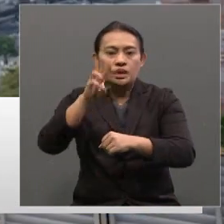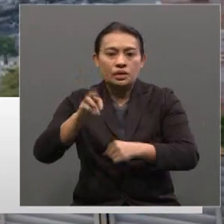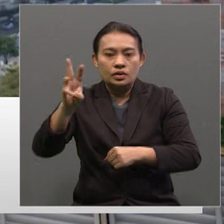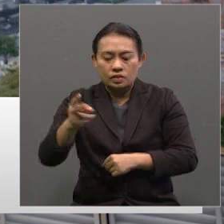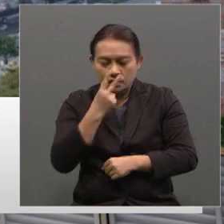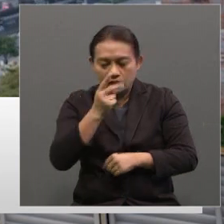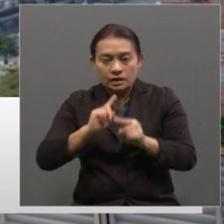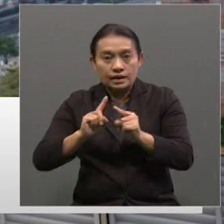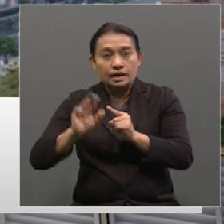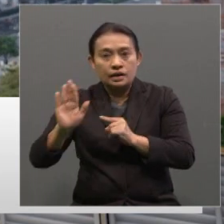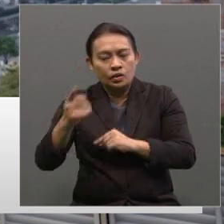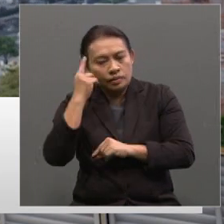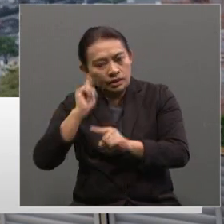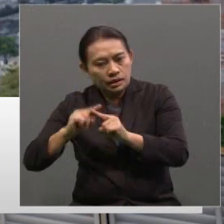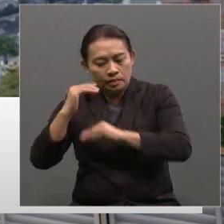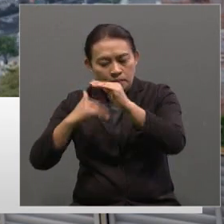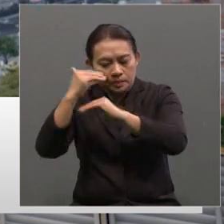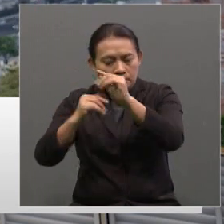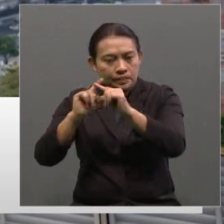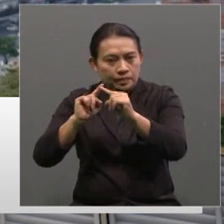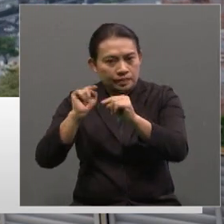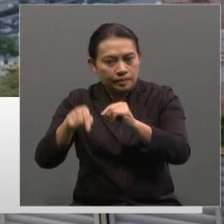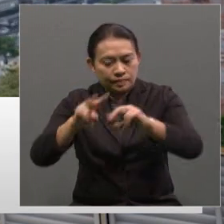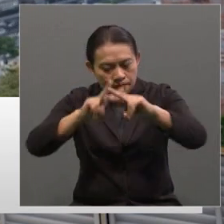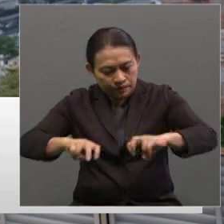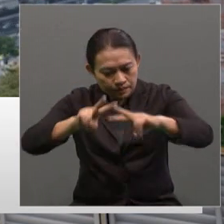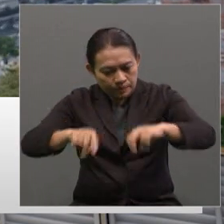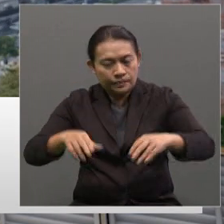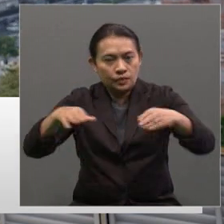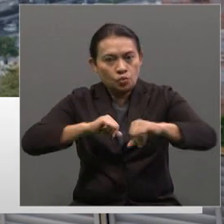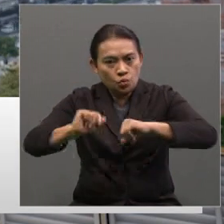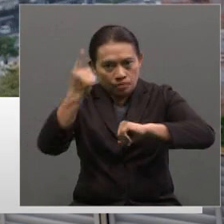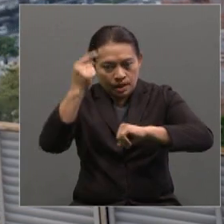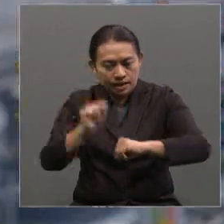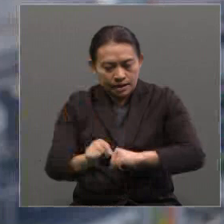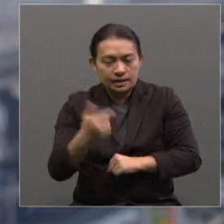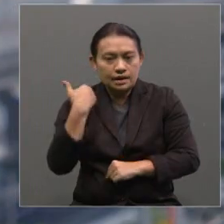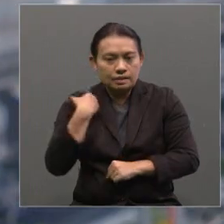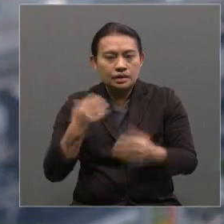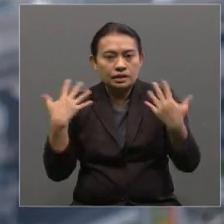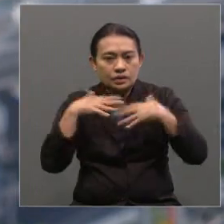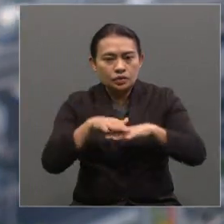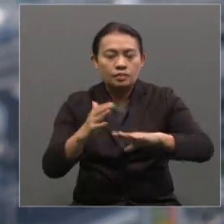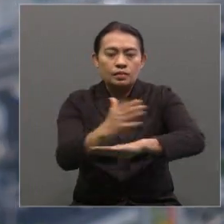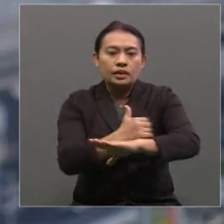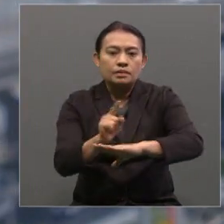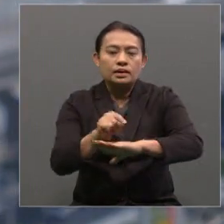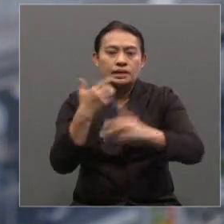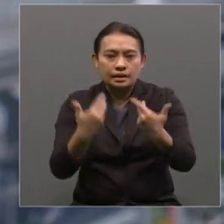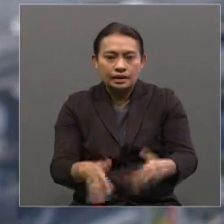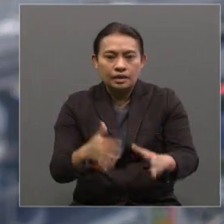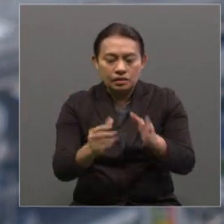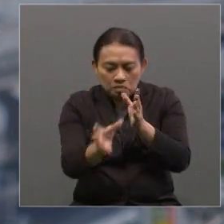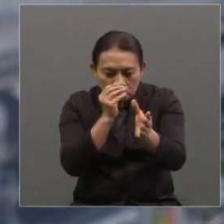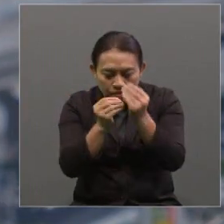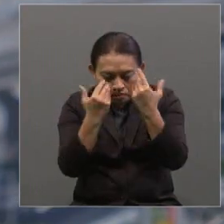ได้เห็นมุมมองได้เห็นวิวัฒนาการได้ฟังบทวิเคราะห์ว่าคนรุ่นใหม่ยุคนี้ มีส่วนร่วมทางการเมืองกันอย่างไรกันแล้วนะครับเก